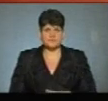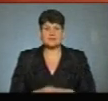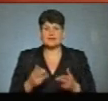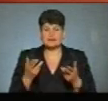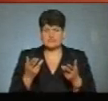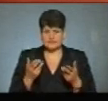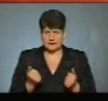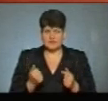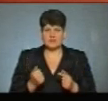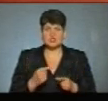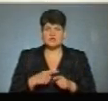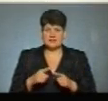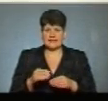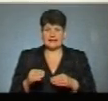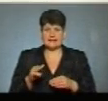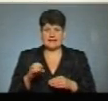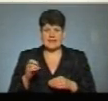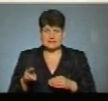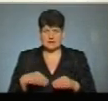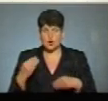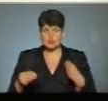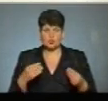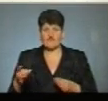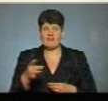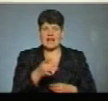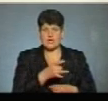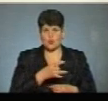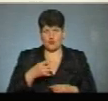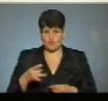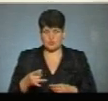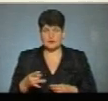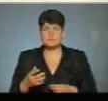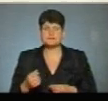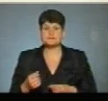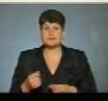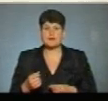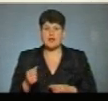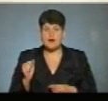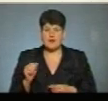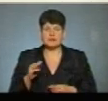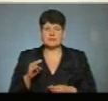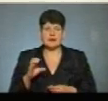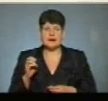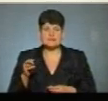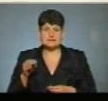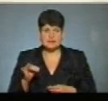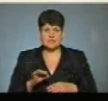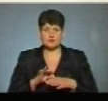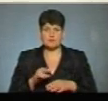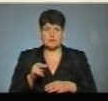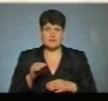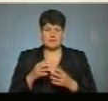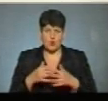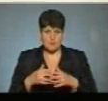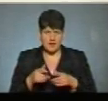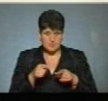хворих на коронавірус? Звичайно, тести швидкі роздаються по районах на сьогоднішній день. Всі райони рівномірно роздаються. А тести,